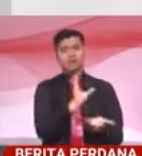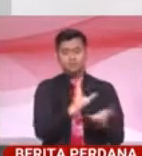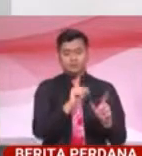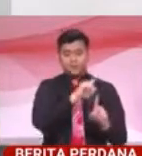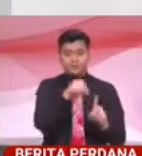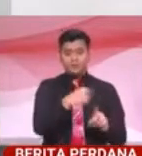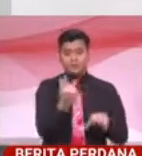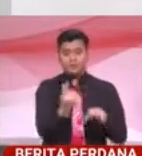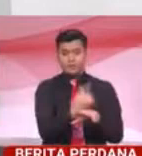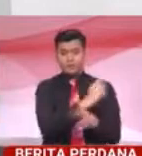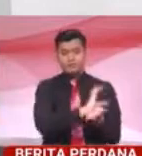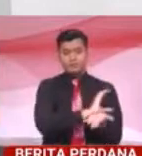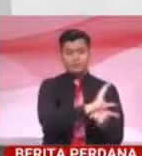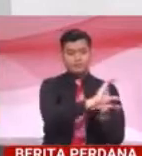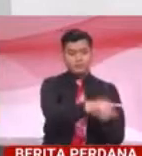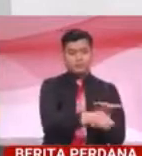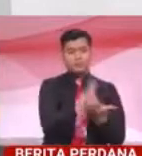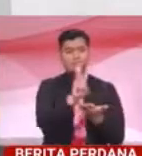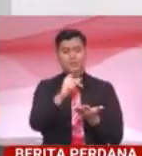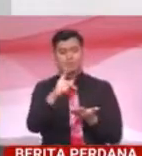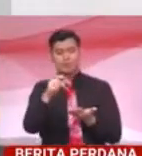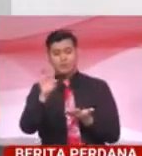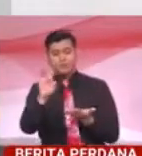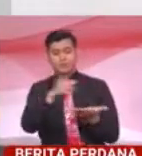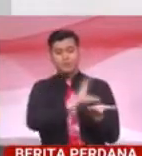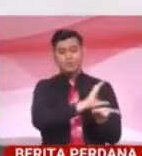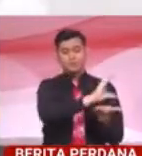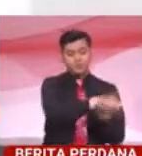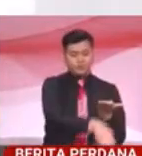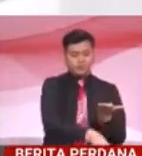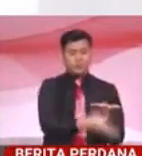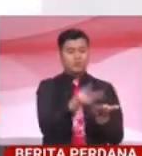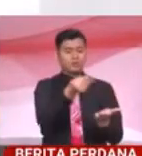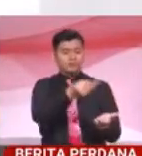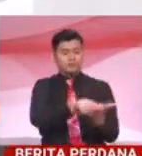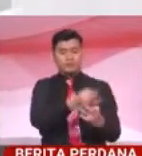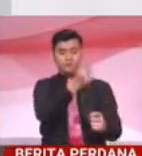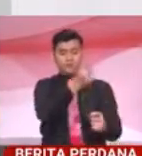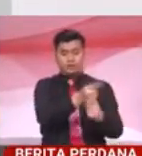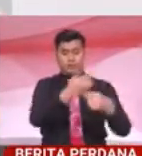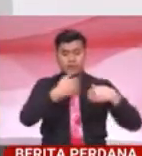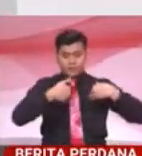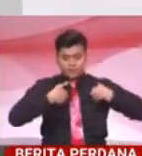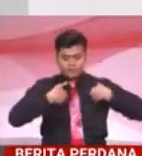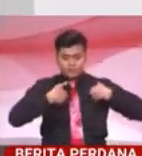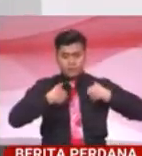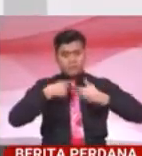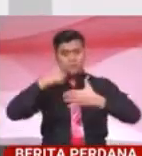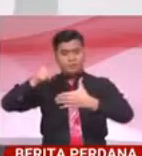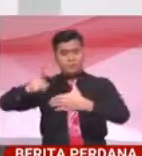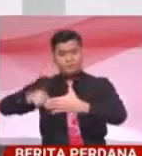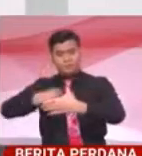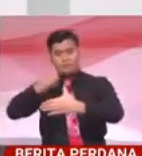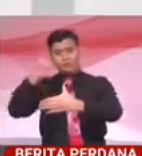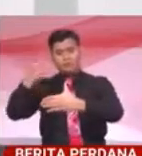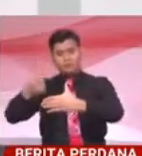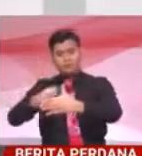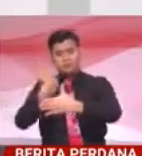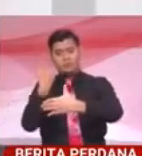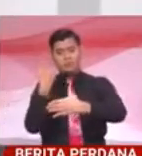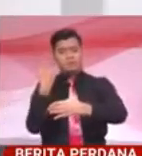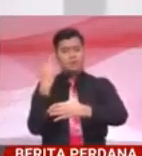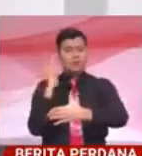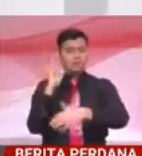dia dia melabur dalam dana tu, duit dia akan tetap ada dekat situ. Pulangan daripada wakaf tu yang